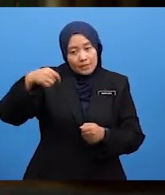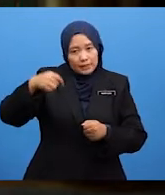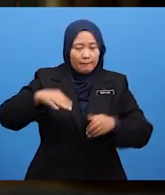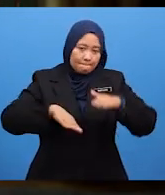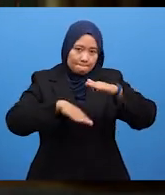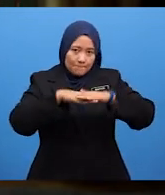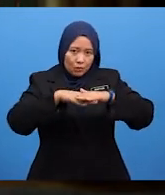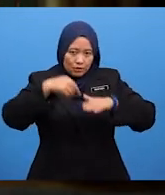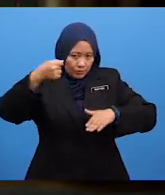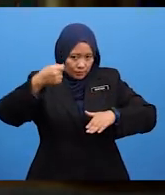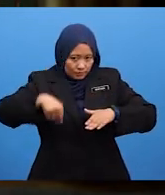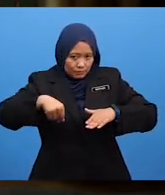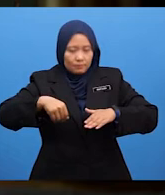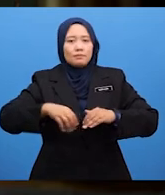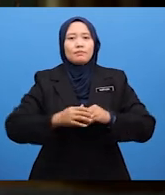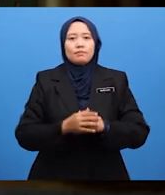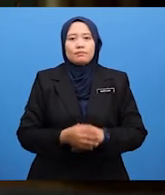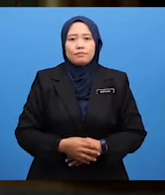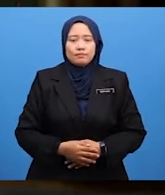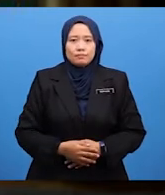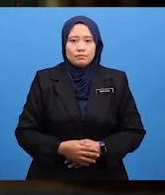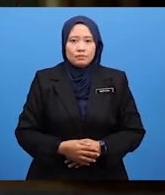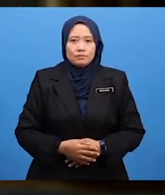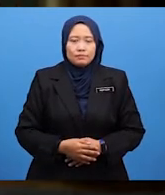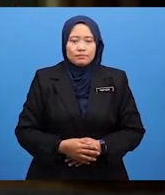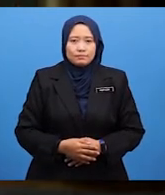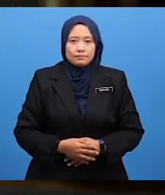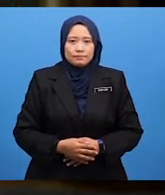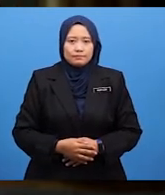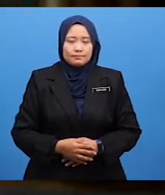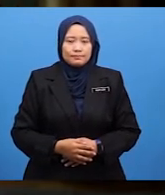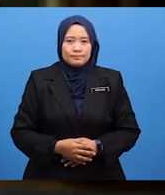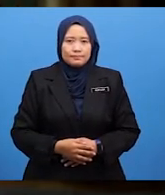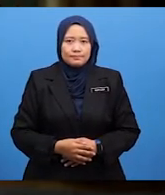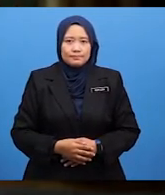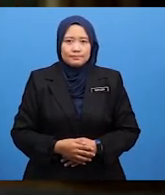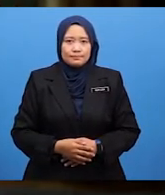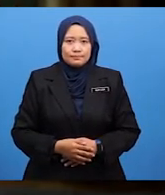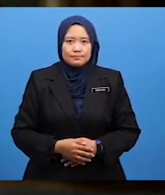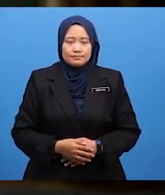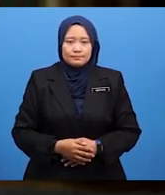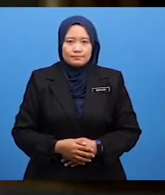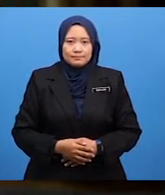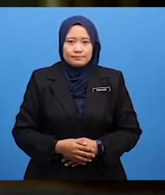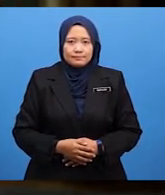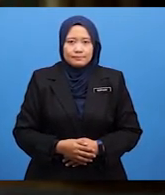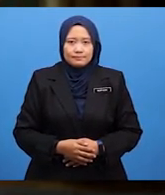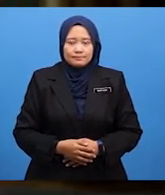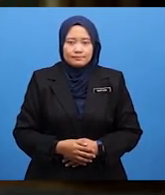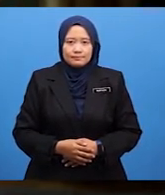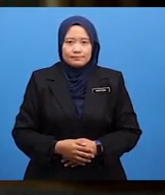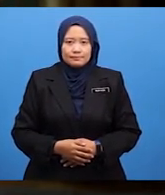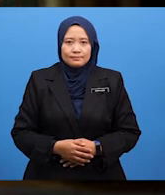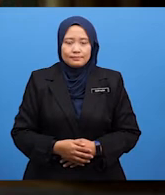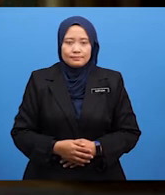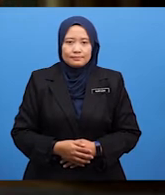akan jadi lebih jelas. Nah, jadi, setiap kali awak mainkan satu frasa melodi, not pertama tu kita mulakan